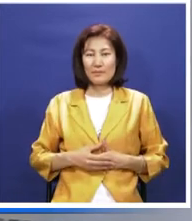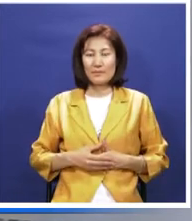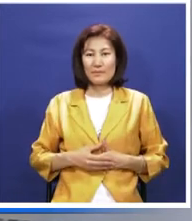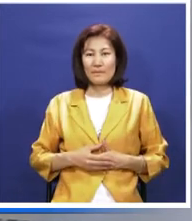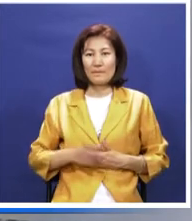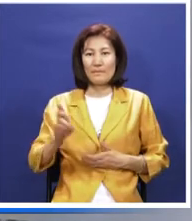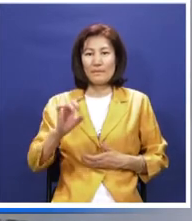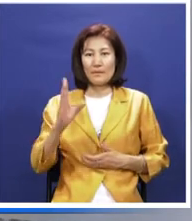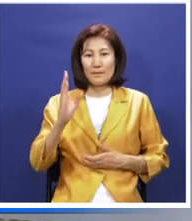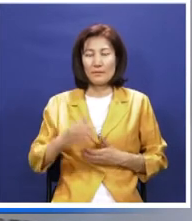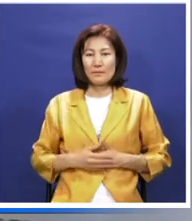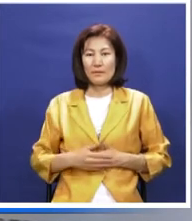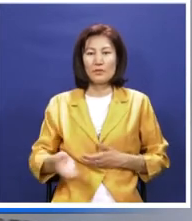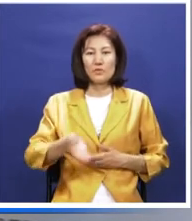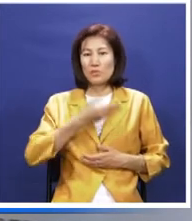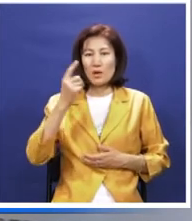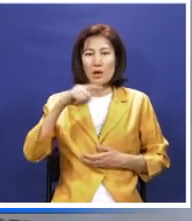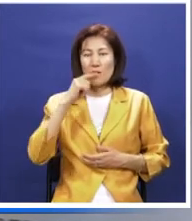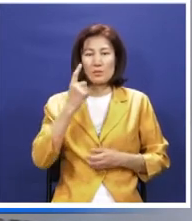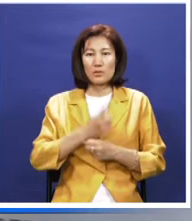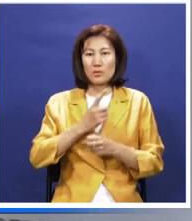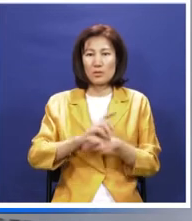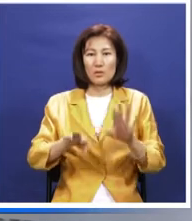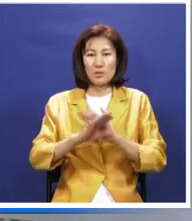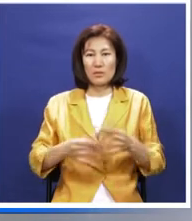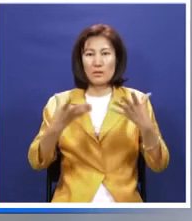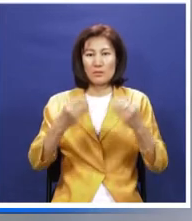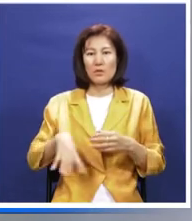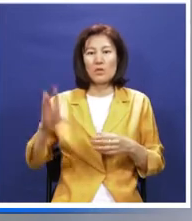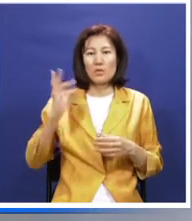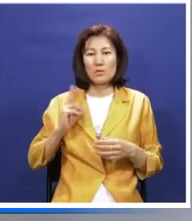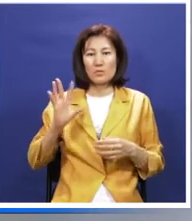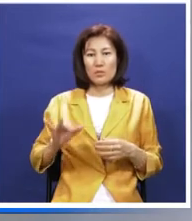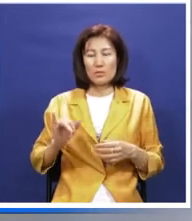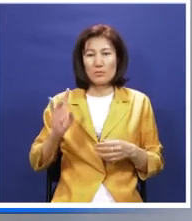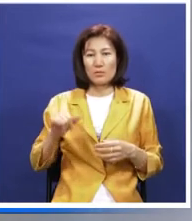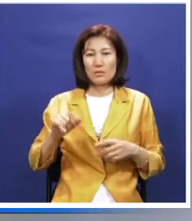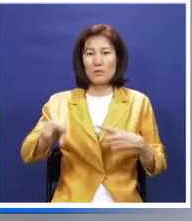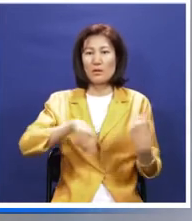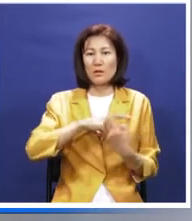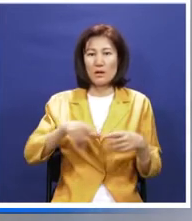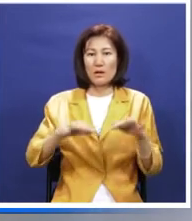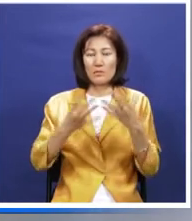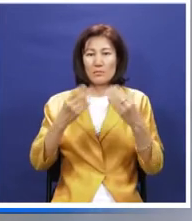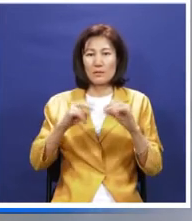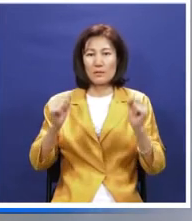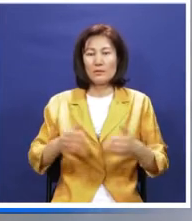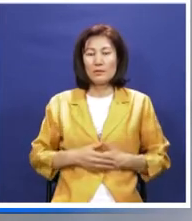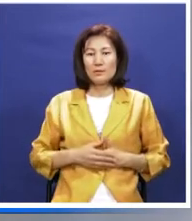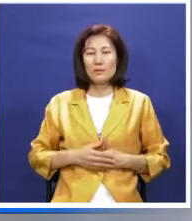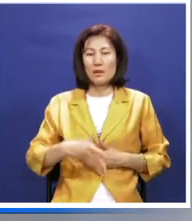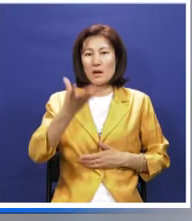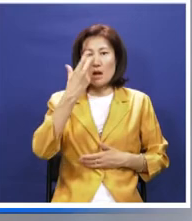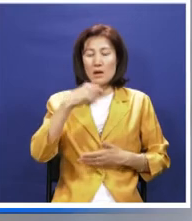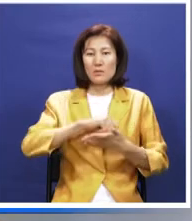бір шешім, ешқандай шешім айтылған жоқ ол жерде. Енді оны күтеміз. Мына жақтан Қазтрансгаз бізді қысып отыр. Қашан